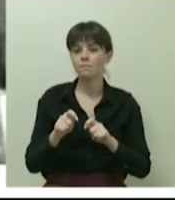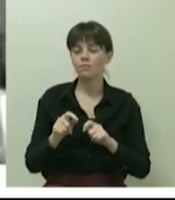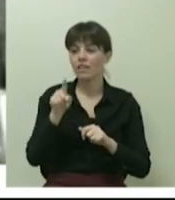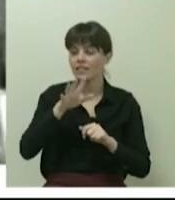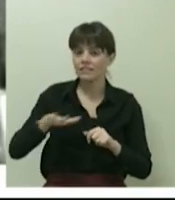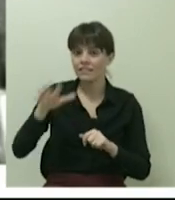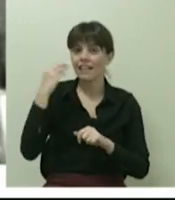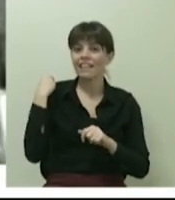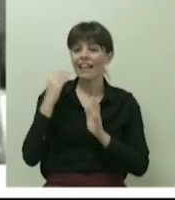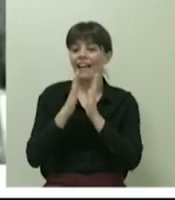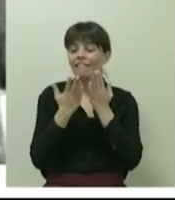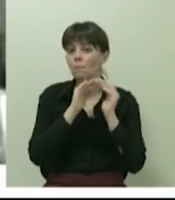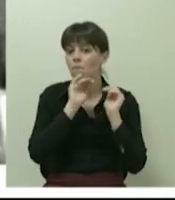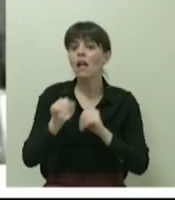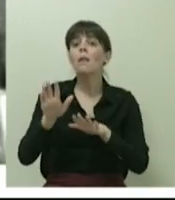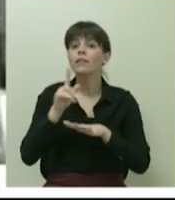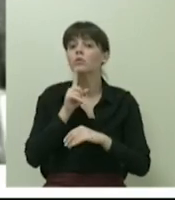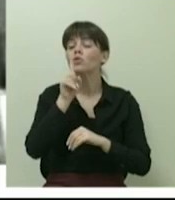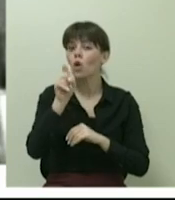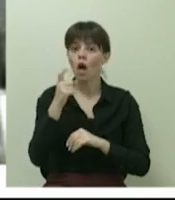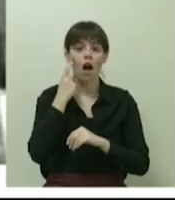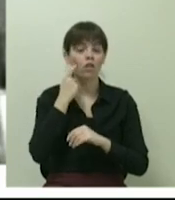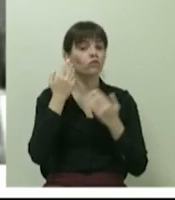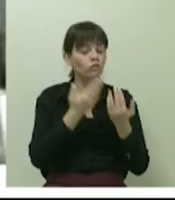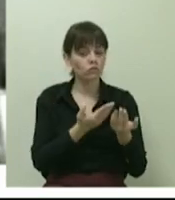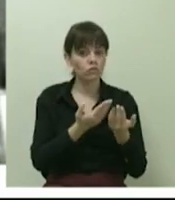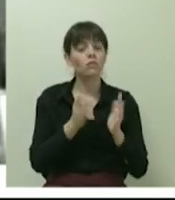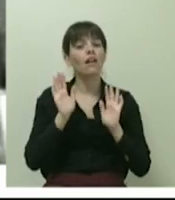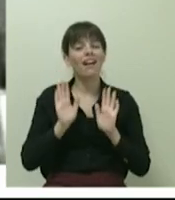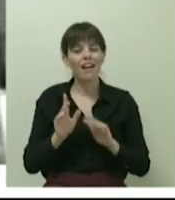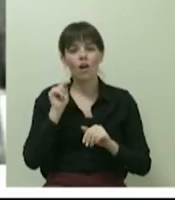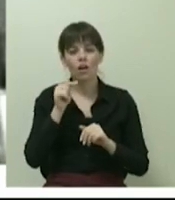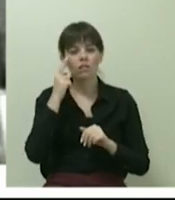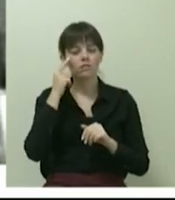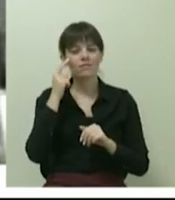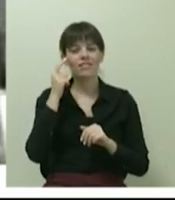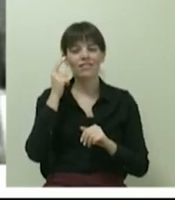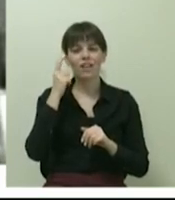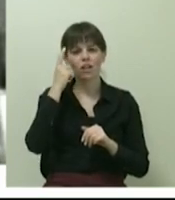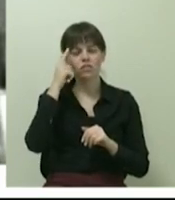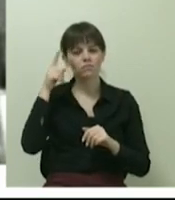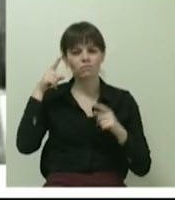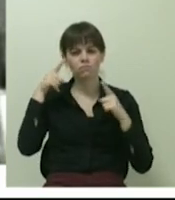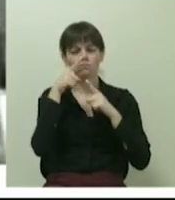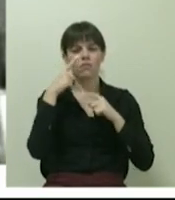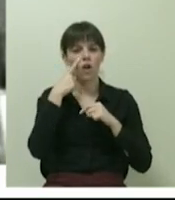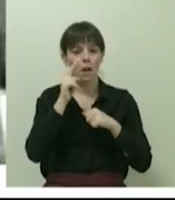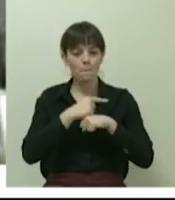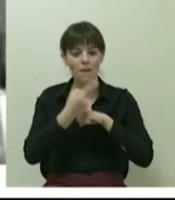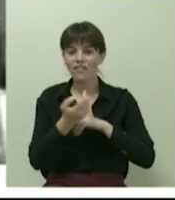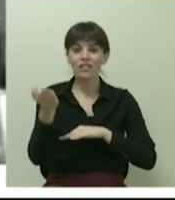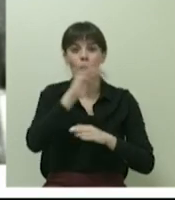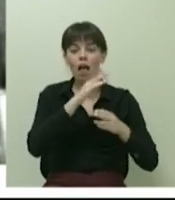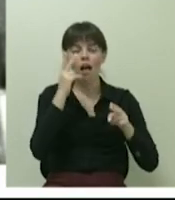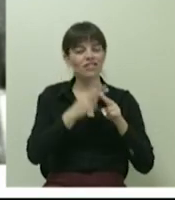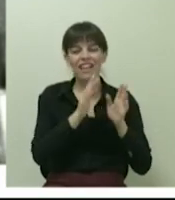Size yeni kitaplar gelmedi mi diye soruyor Atatürk. Tabii o şöyle bir kaşını çatınca bir hafta sonra kitaplar